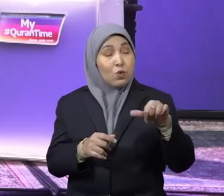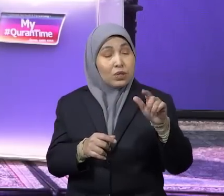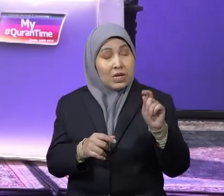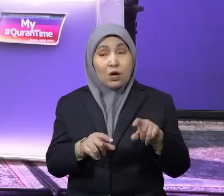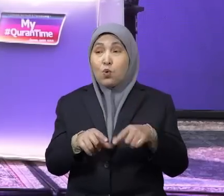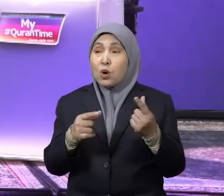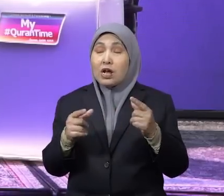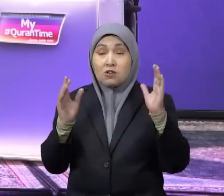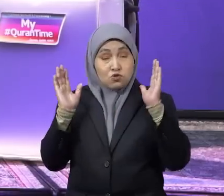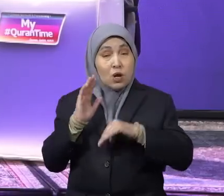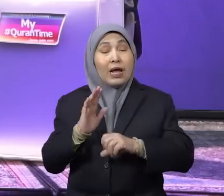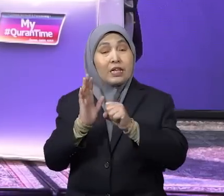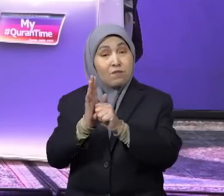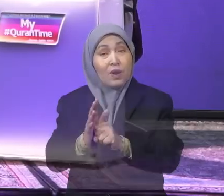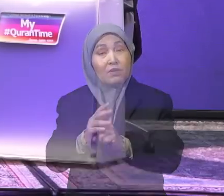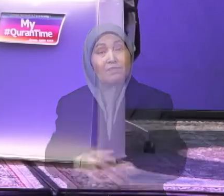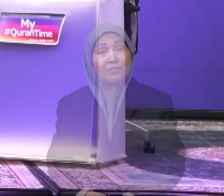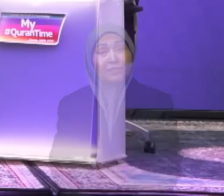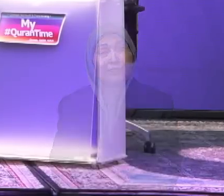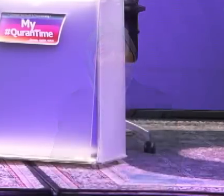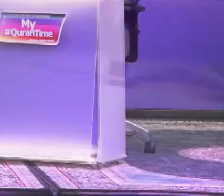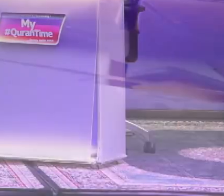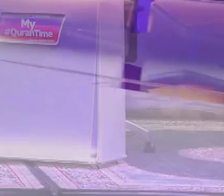Time, Quran, Salat dan juga Infak.